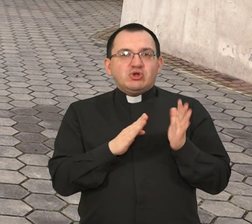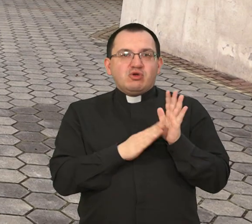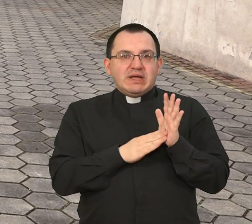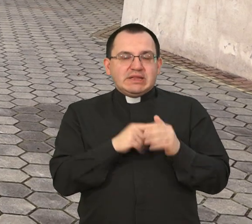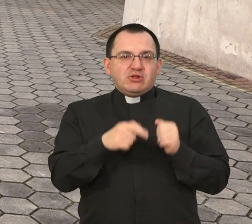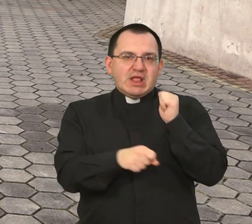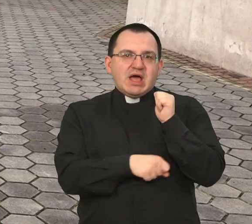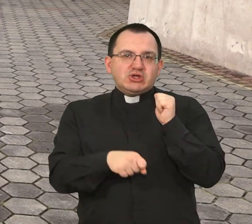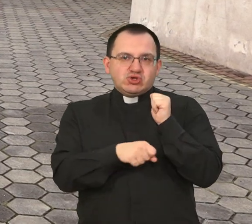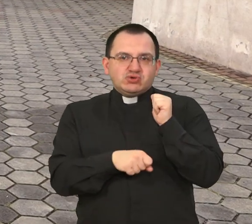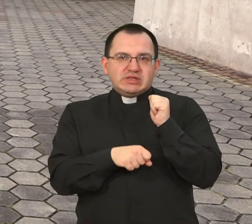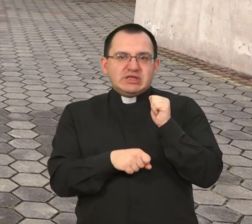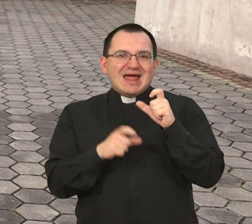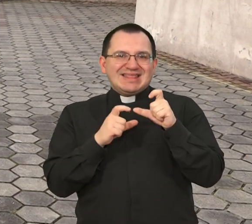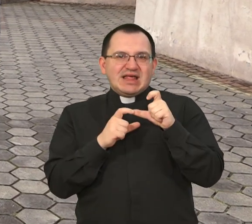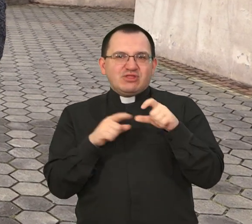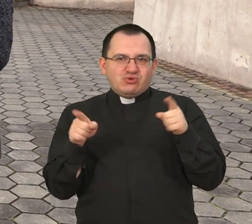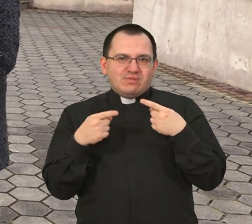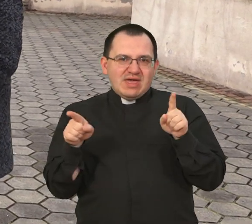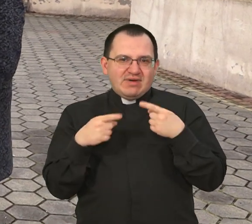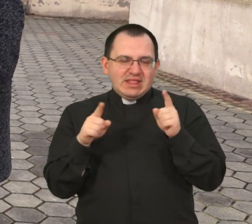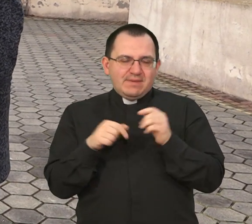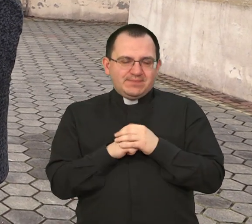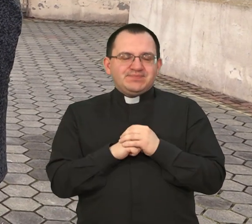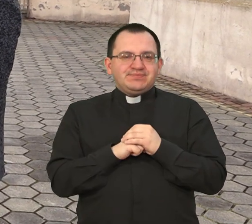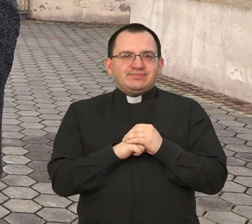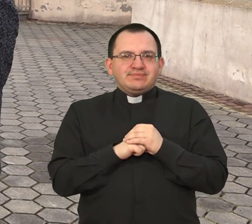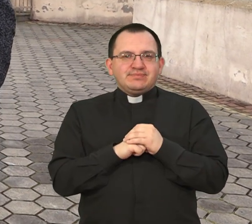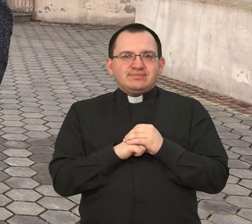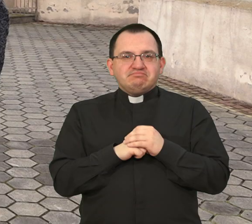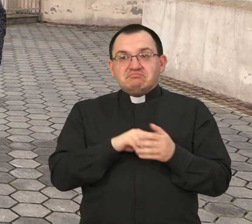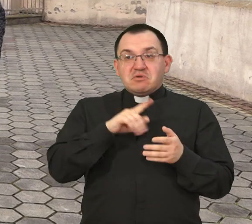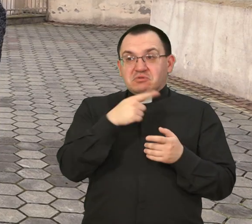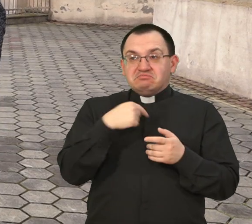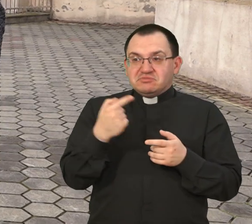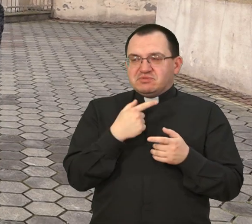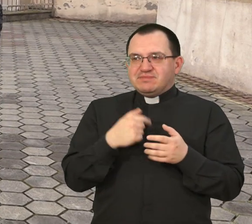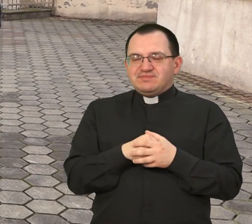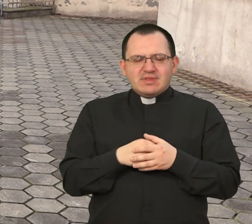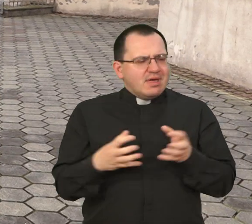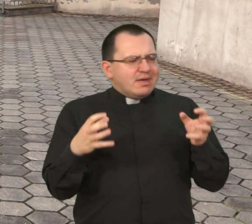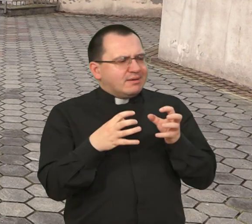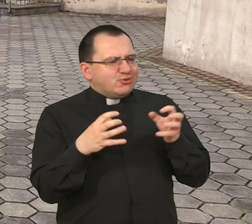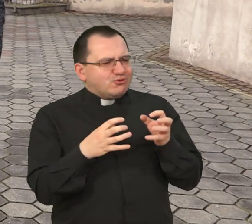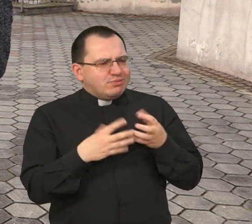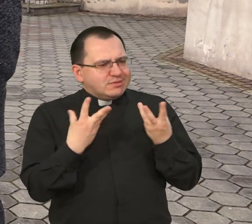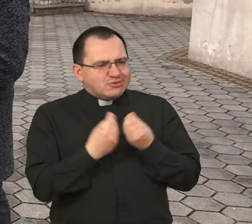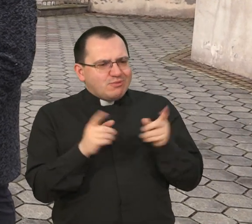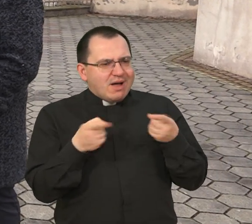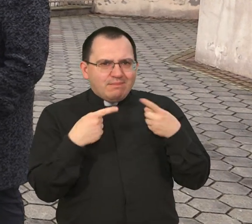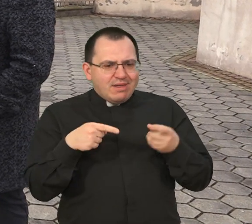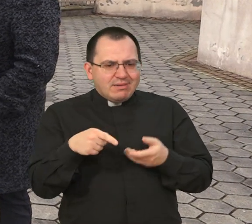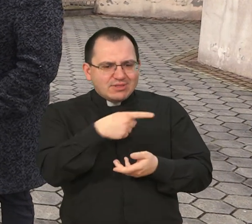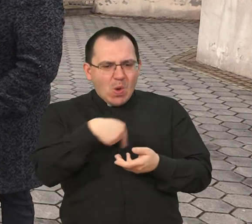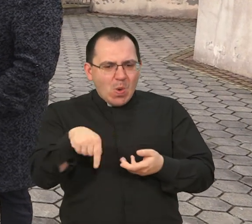prve godine pjevanja u Salzburgu. I eto tako, svi smo. Kad se okupite negdje zajedno, zapjevate oko